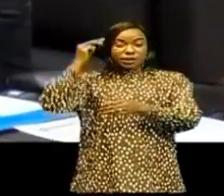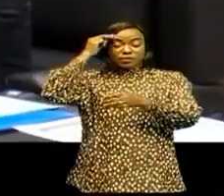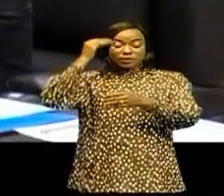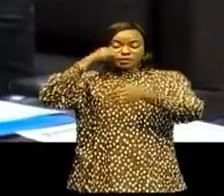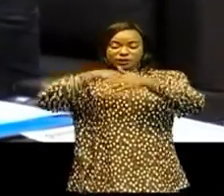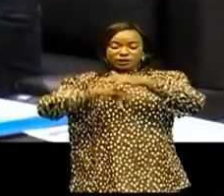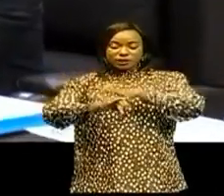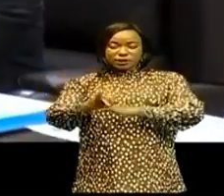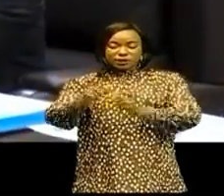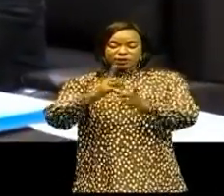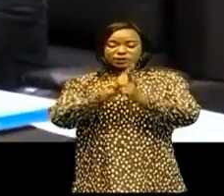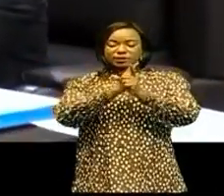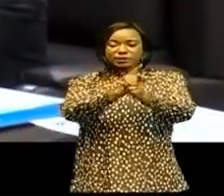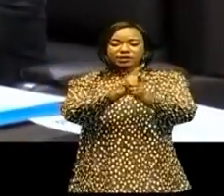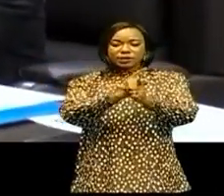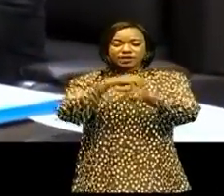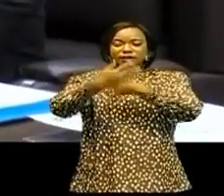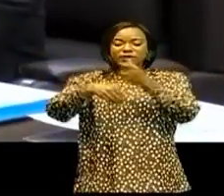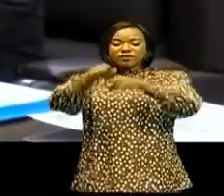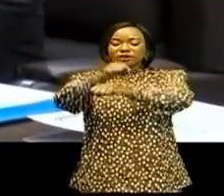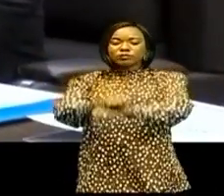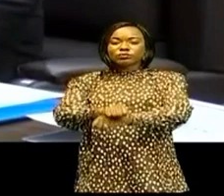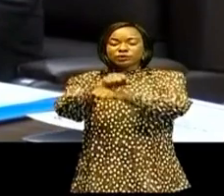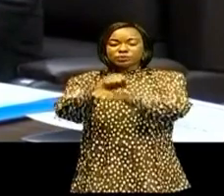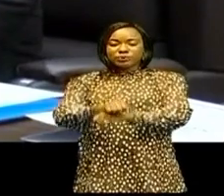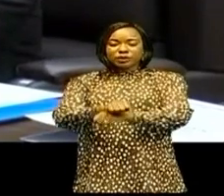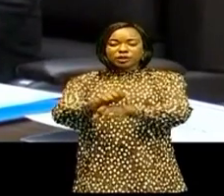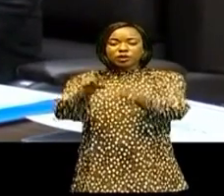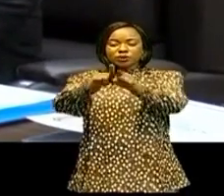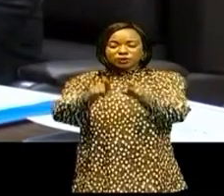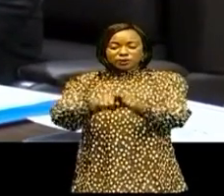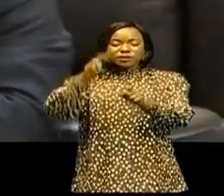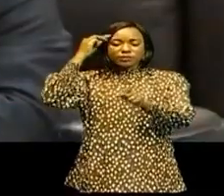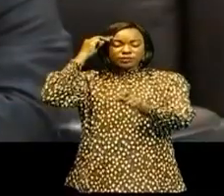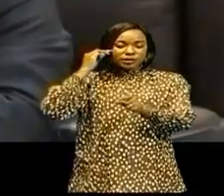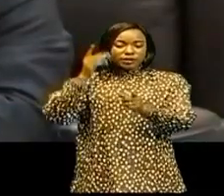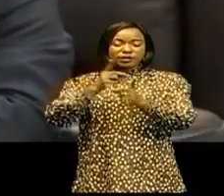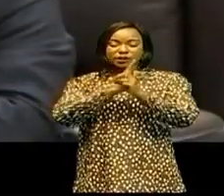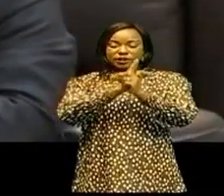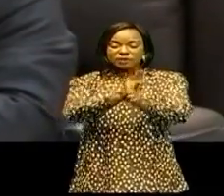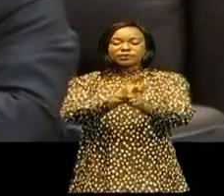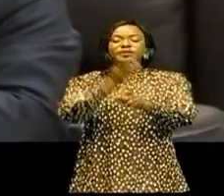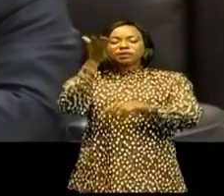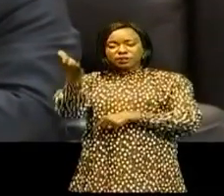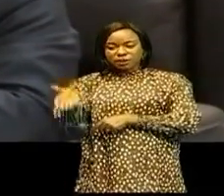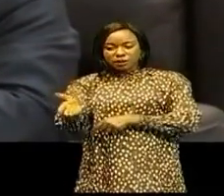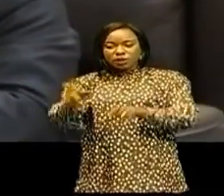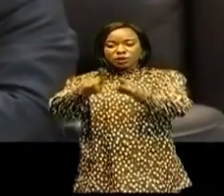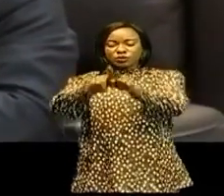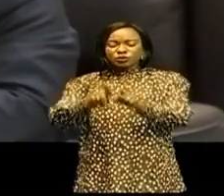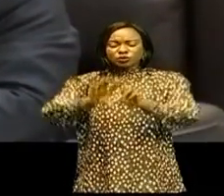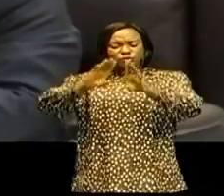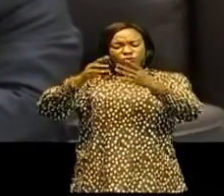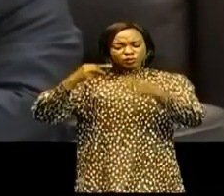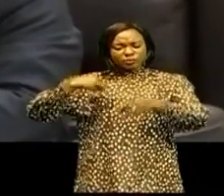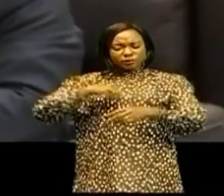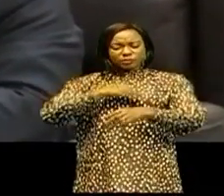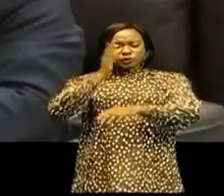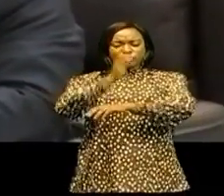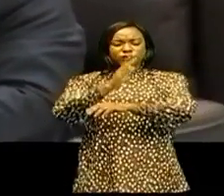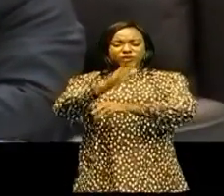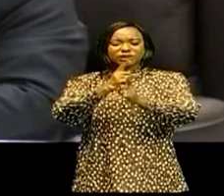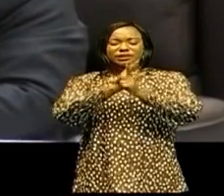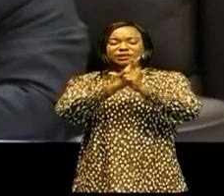l'Intérieur, Sécurité et Affaires coutumières, du ministre de la Défense, ainsi que de tous les membres du Conseil de